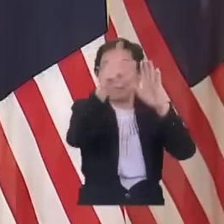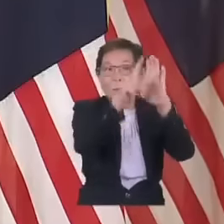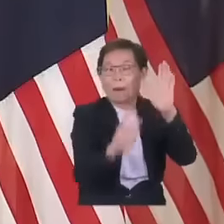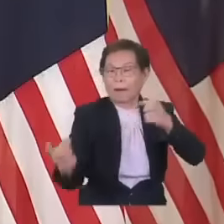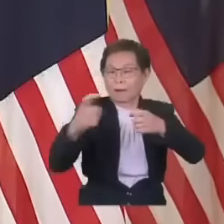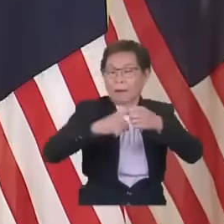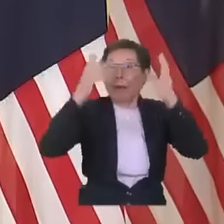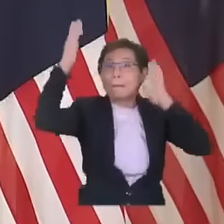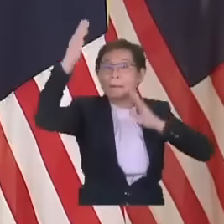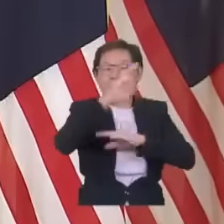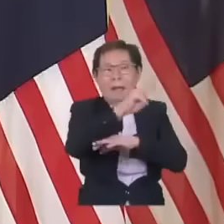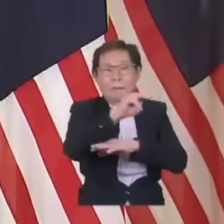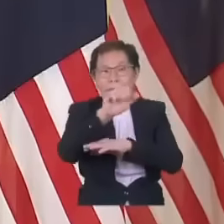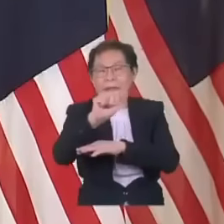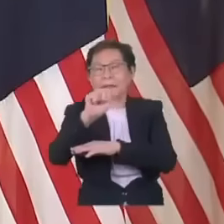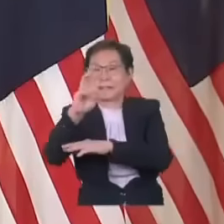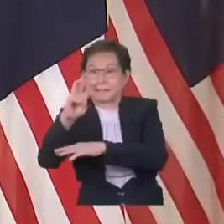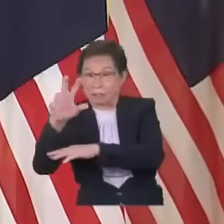1963